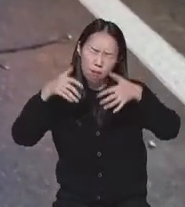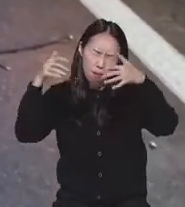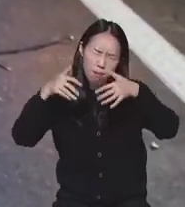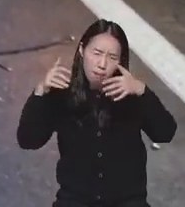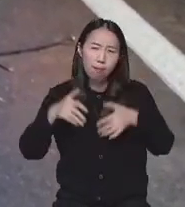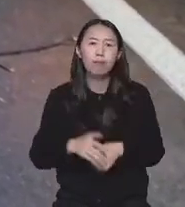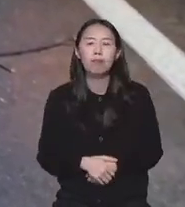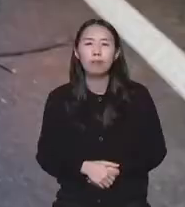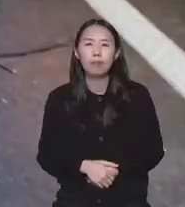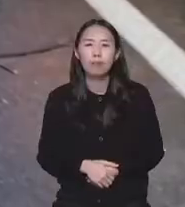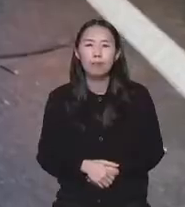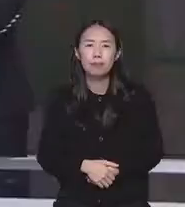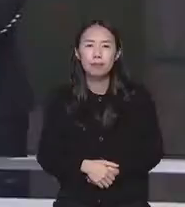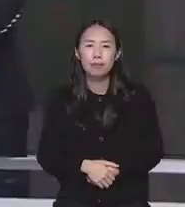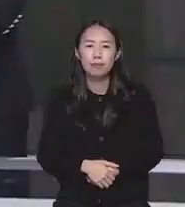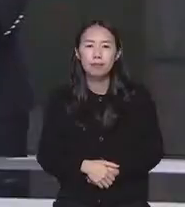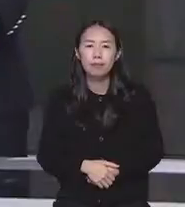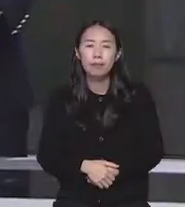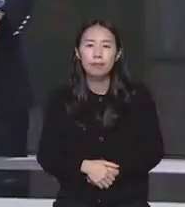내렸습니다.